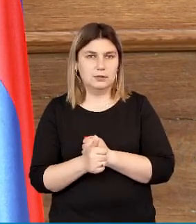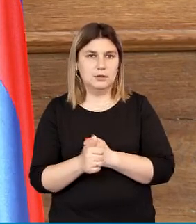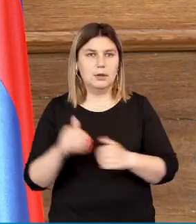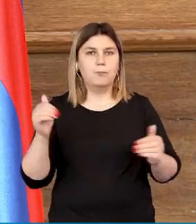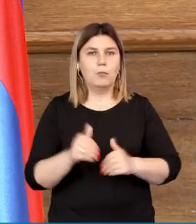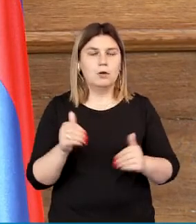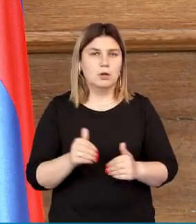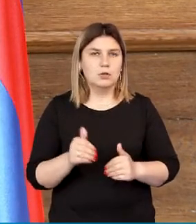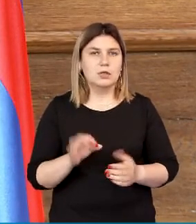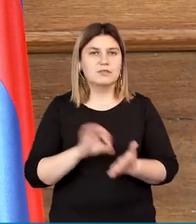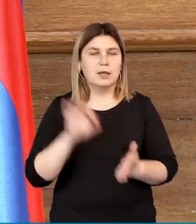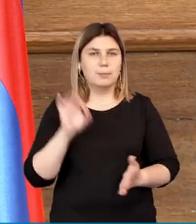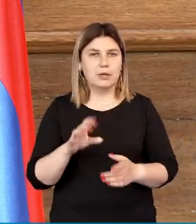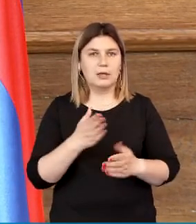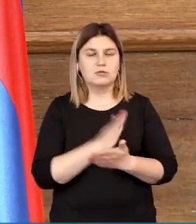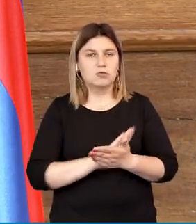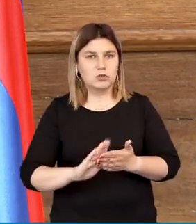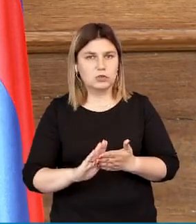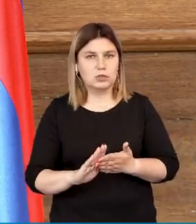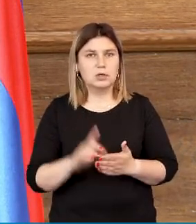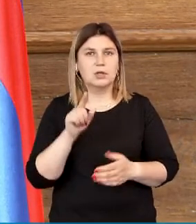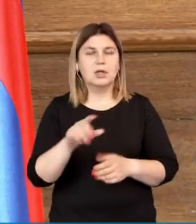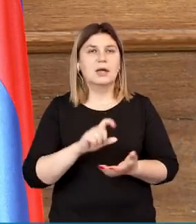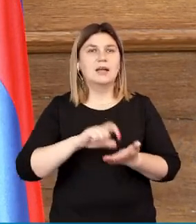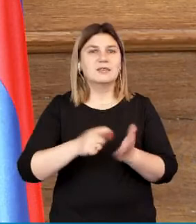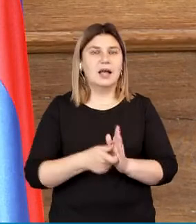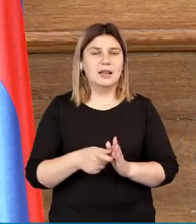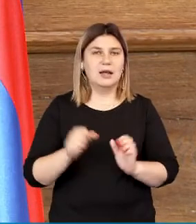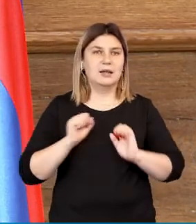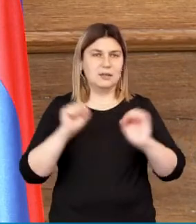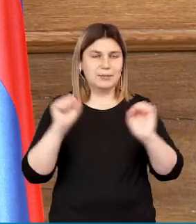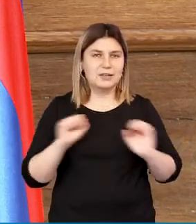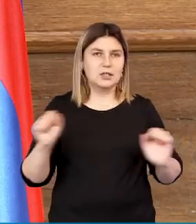możliwości zapewnienia tych rygorów sanitarnych na poziomie choćby sali gimnastycznej czy szatni,